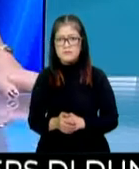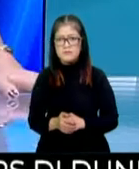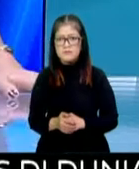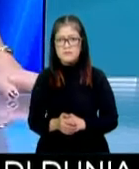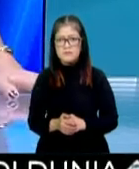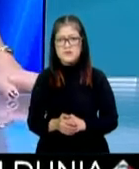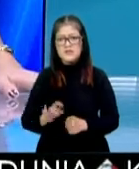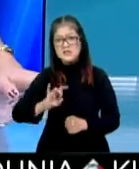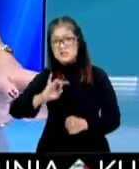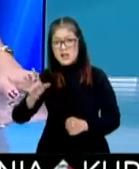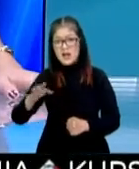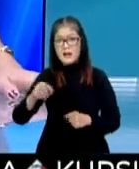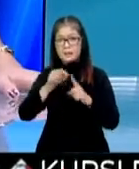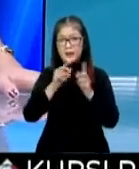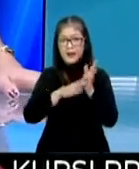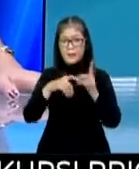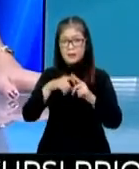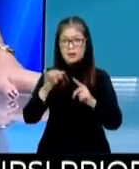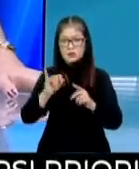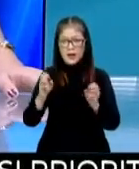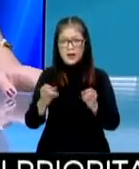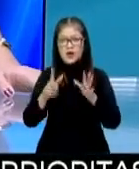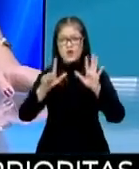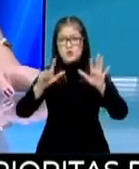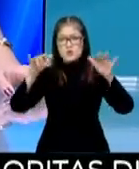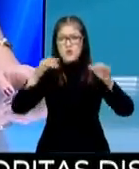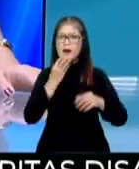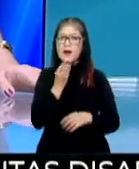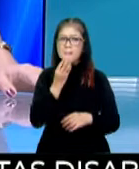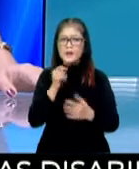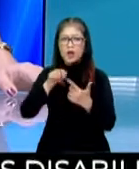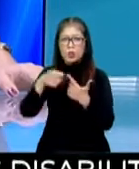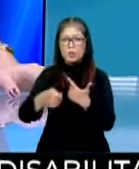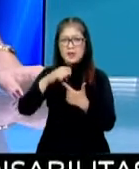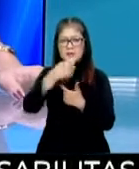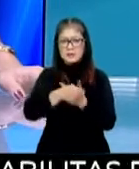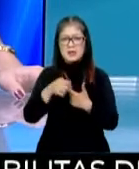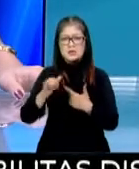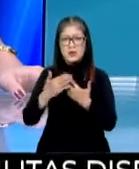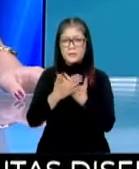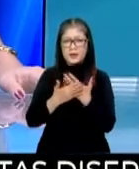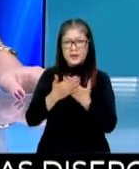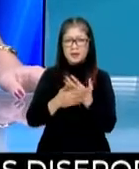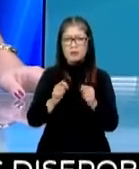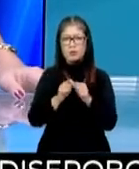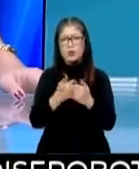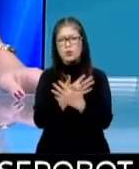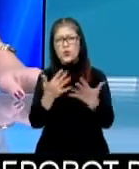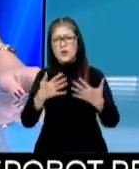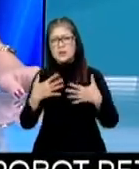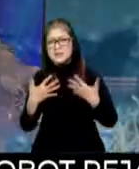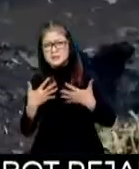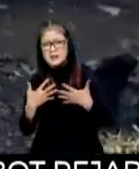Tak hanya hewan ternak sapi, penyakit mulut dan kuku kini juga menjangkit 7 kambing di Lumajang, Jawa Timur dan membuat resah para peternak.